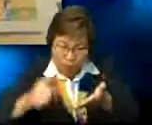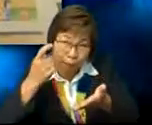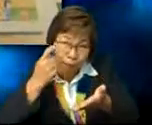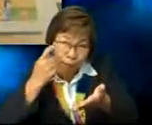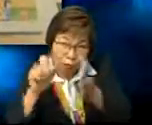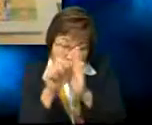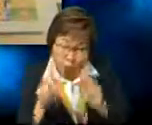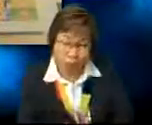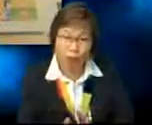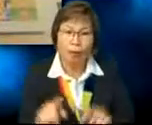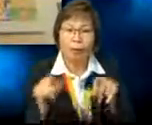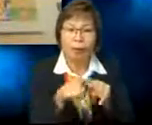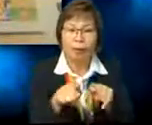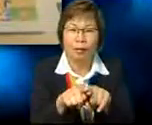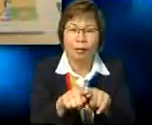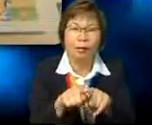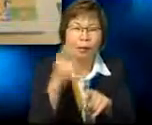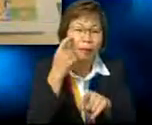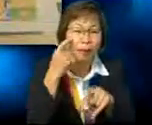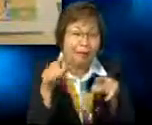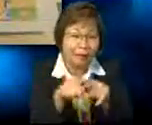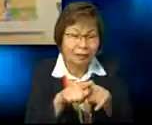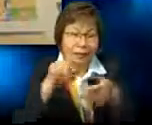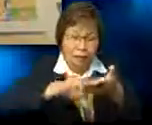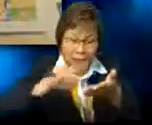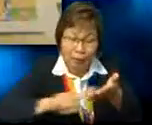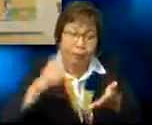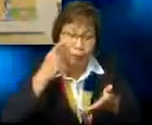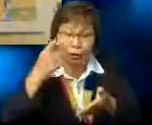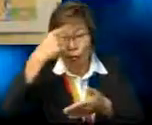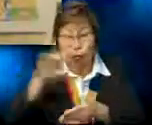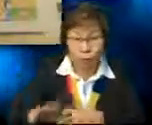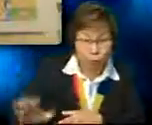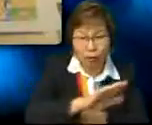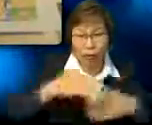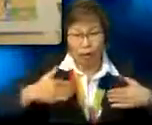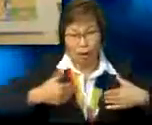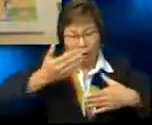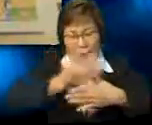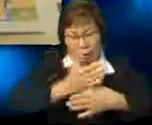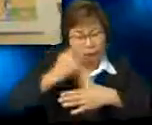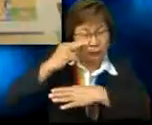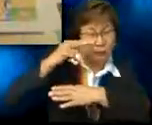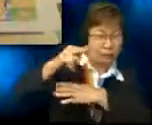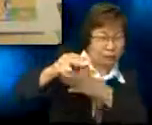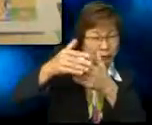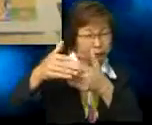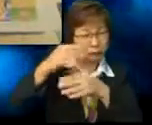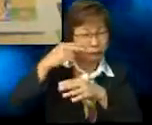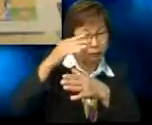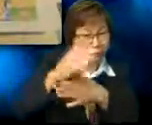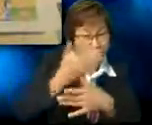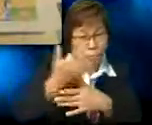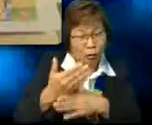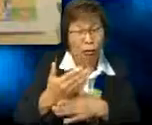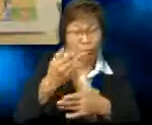mata seseorang seperti macam terlihat model mata ni, ya, memeriksa mata bagi mereka yang mempunyai gangguan penglihatan ataupun mereka